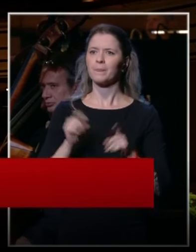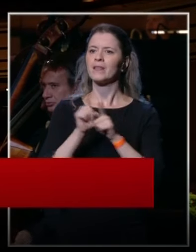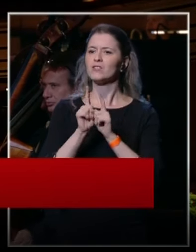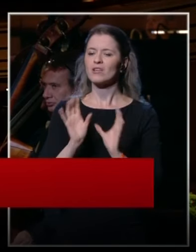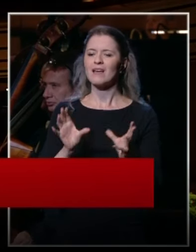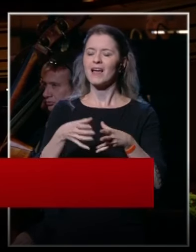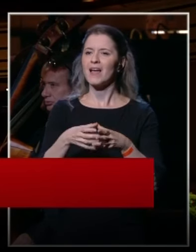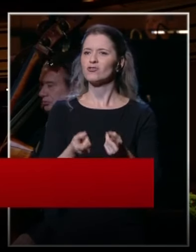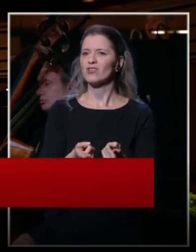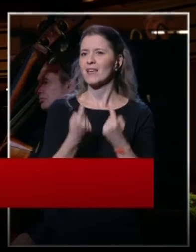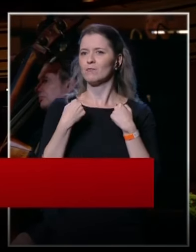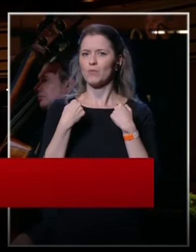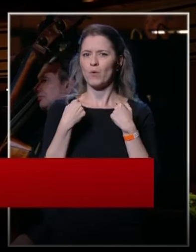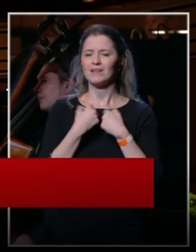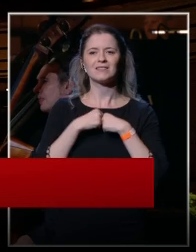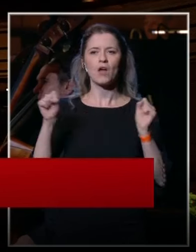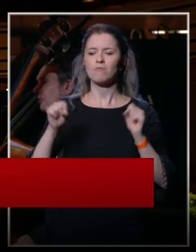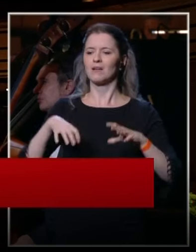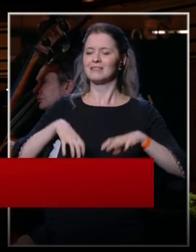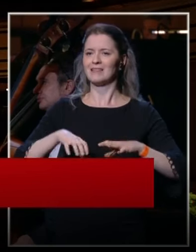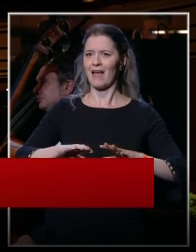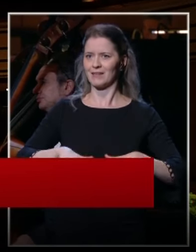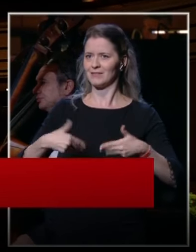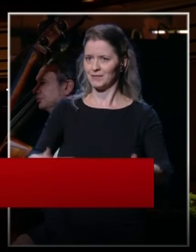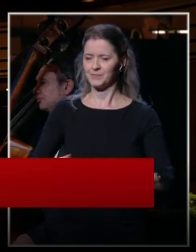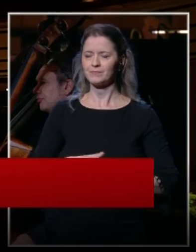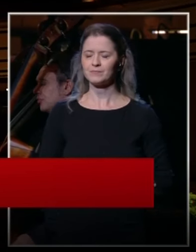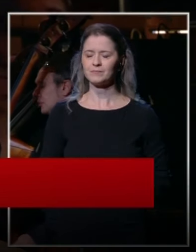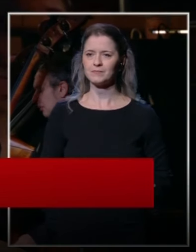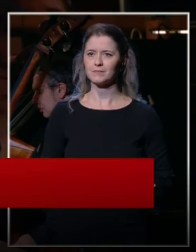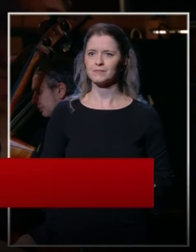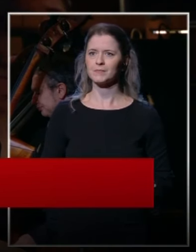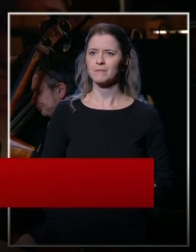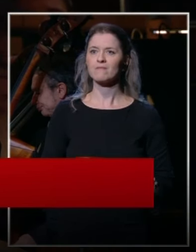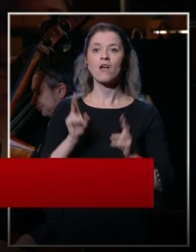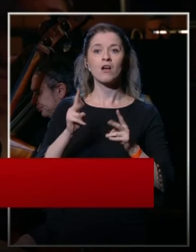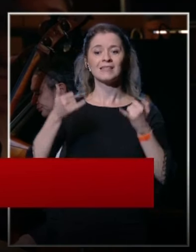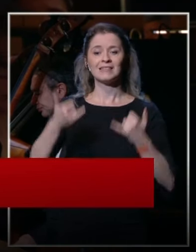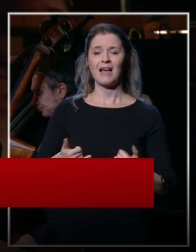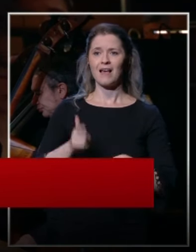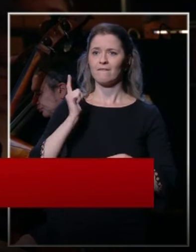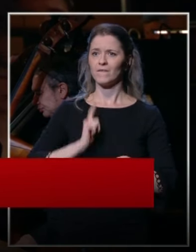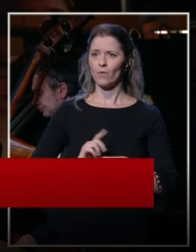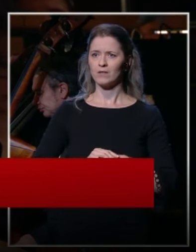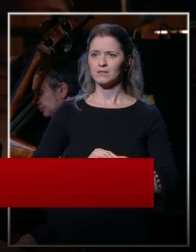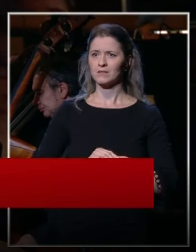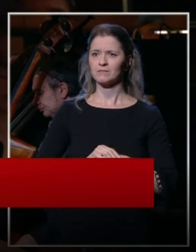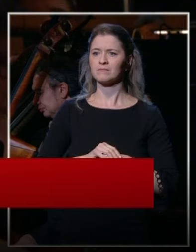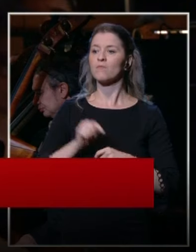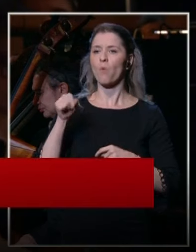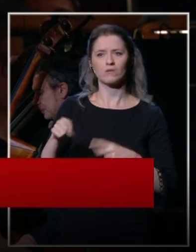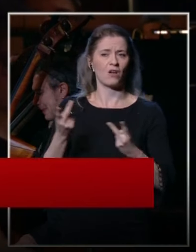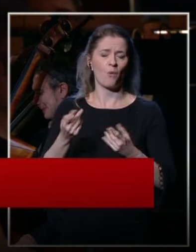szabad tettek fakadtak. Ezzel azok, akik jelen voltak ott, ahol jelen